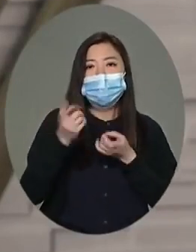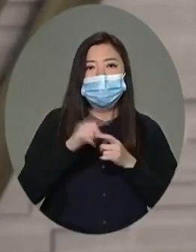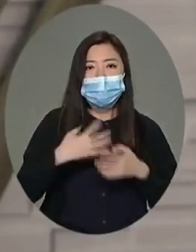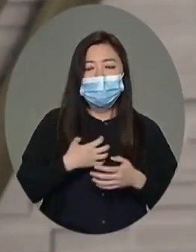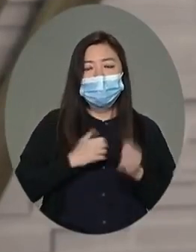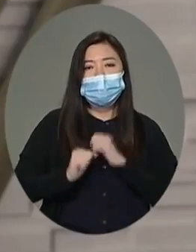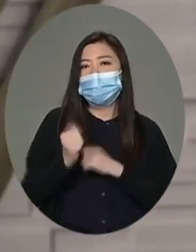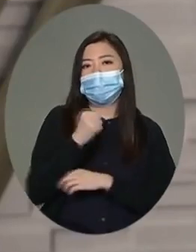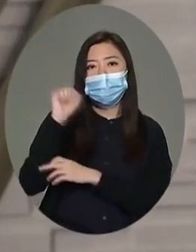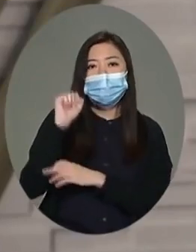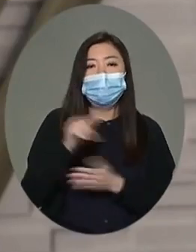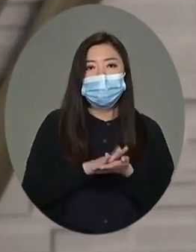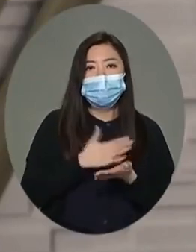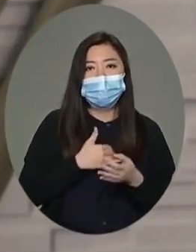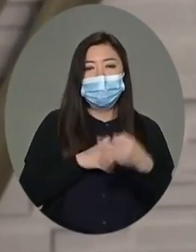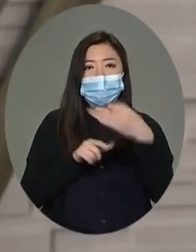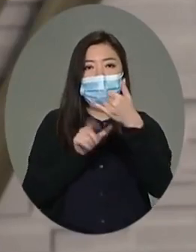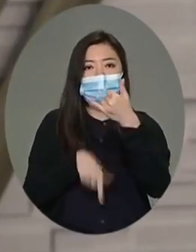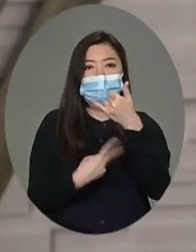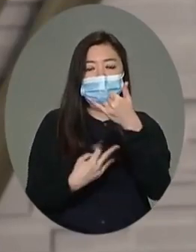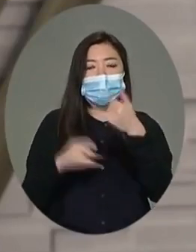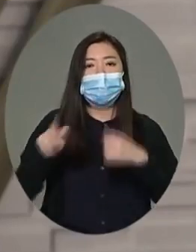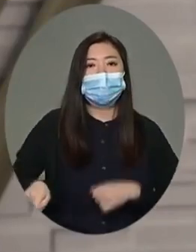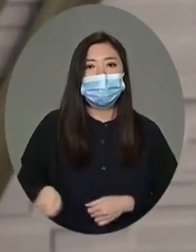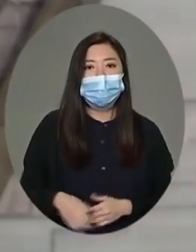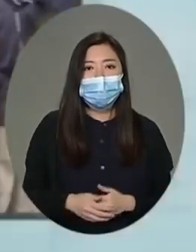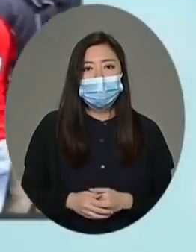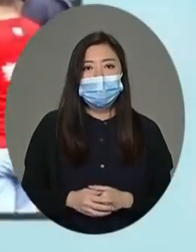怖活动罪，案件将会在6月23日开审。